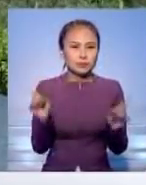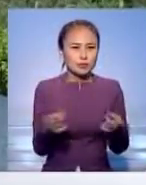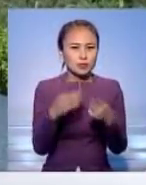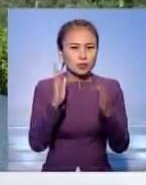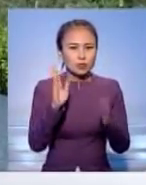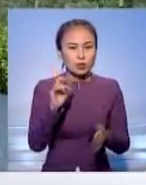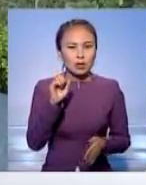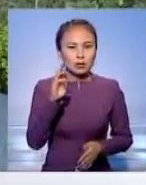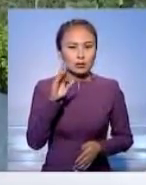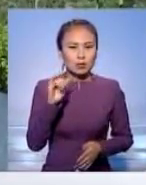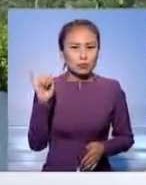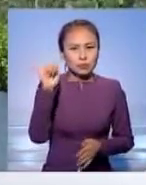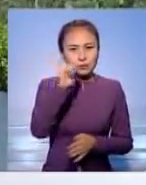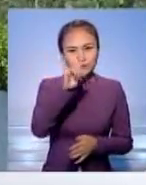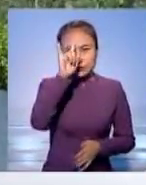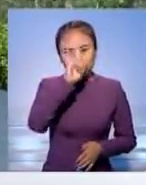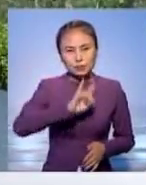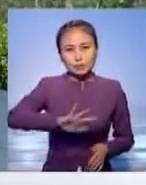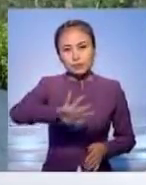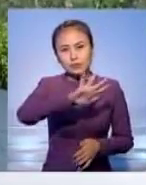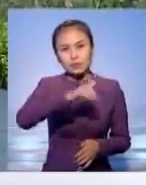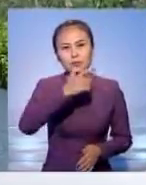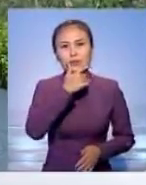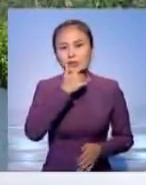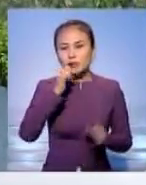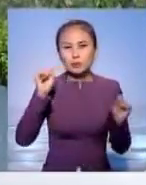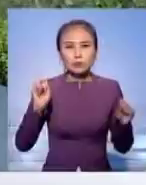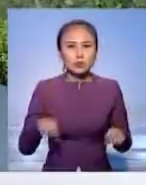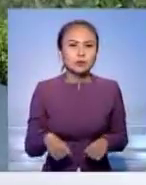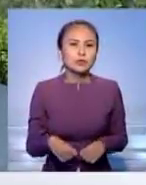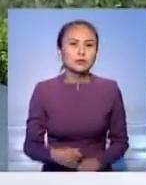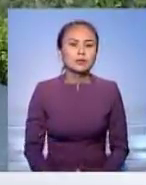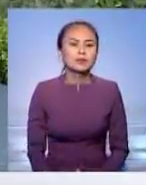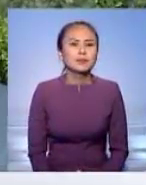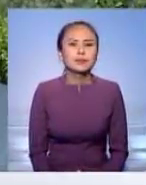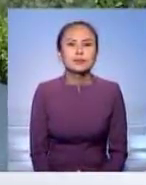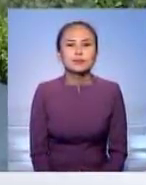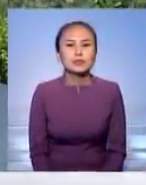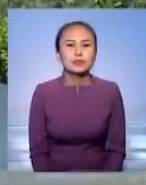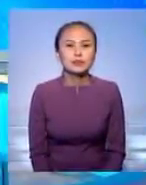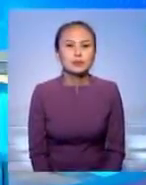Ақтауға келіп, Қазақстанның құрлықтық бөлігін көру мүмкіндігіне ие болады.